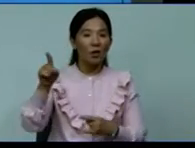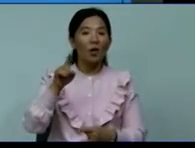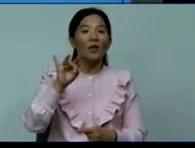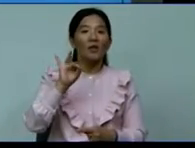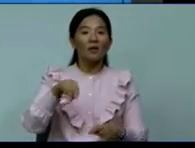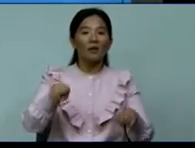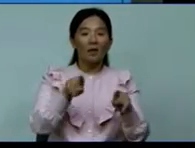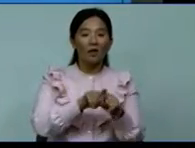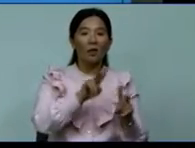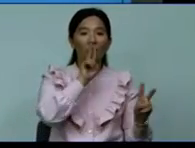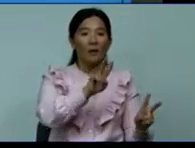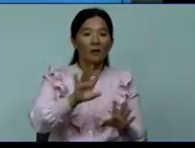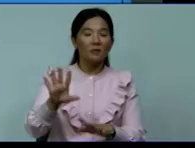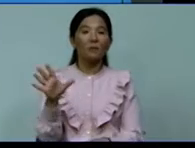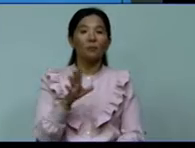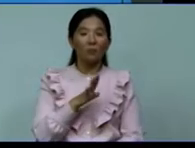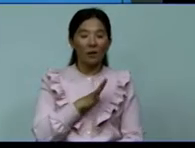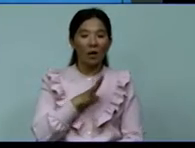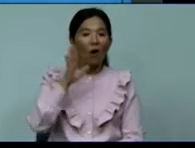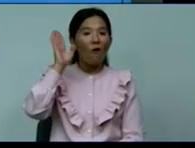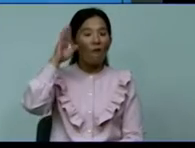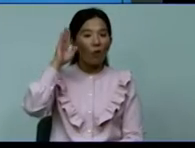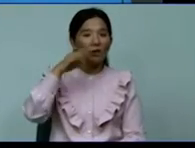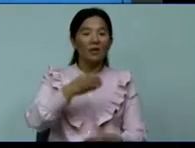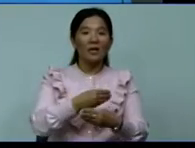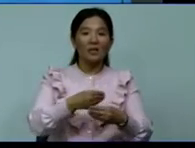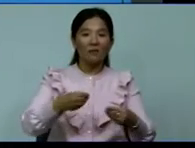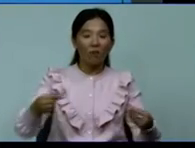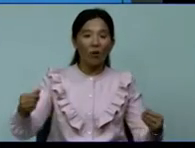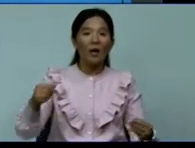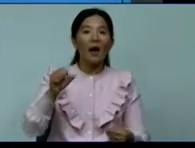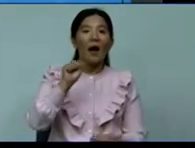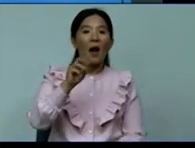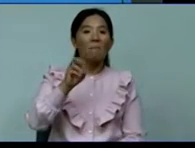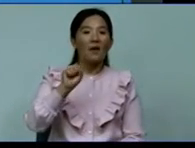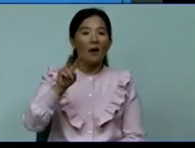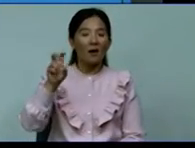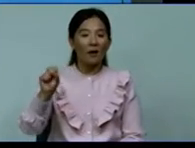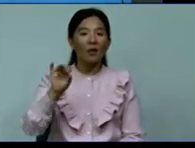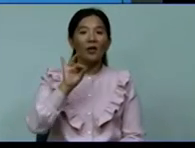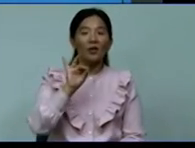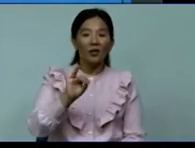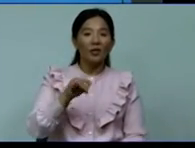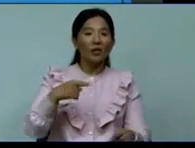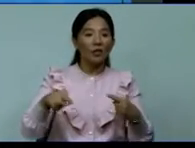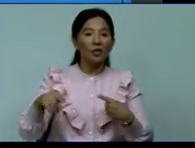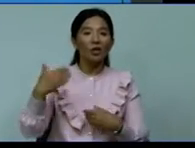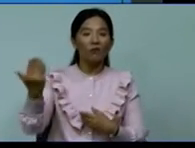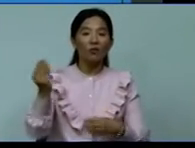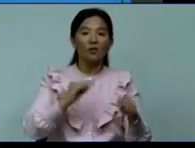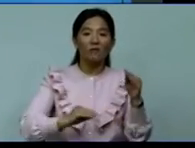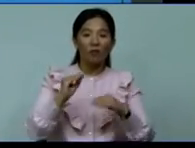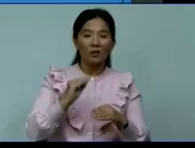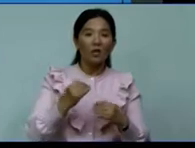вам продемонстрировала водный раствор аммиака, нашатырный спирт, и некоторые его свойства. Сегодня